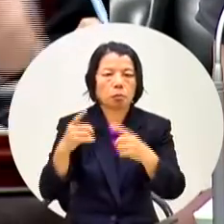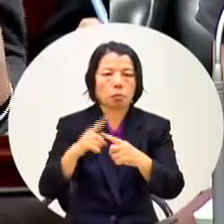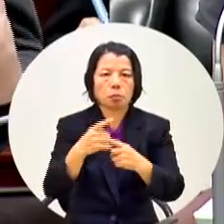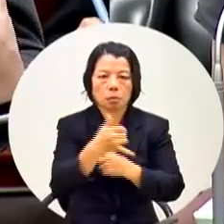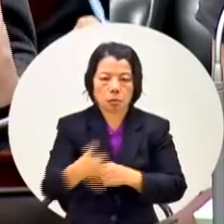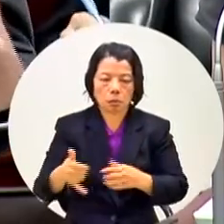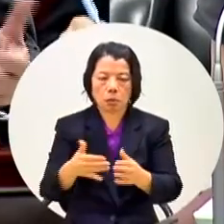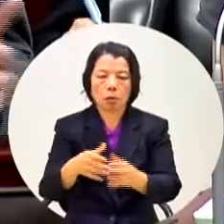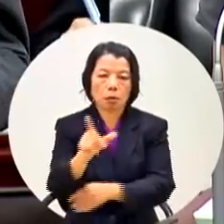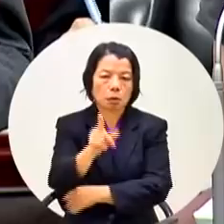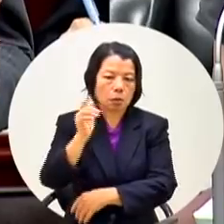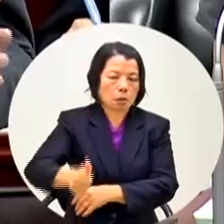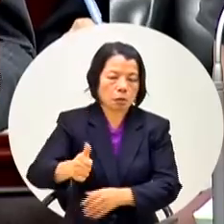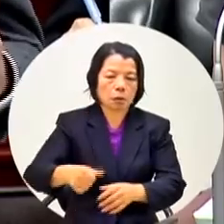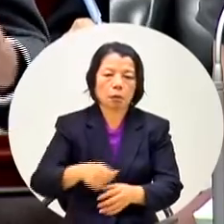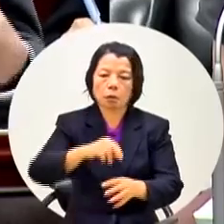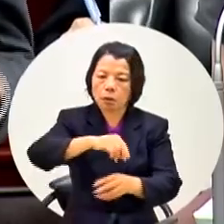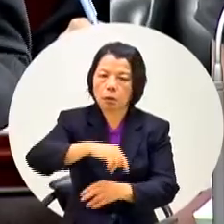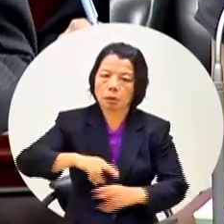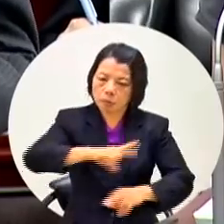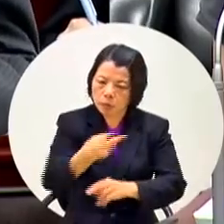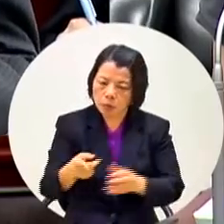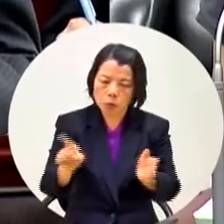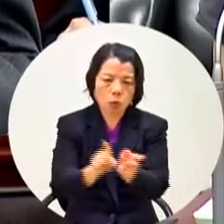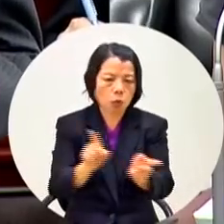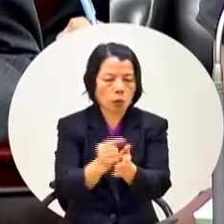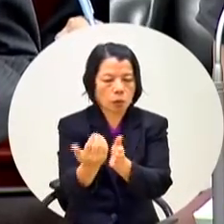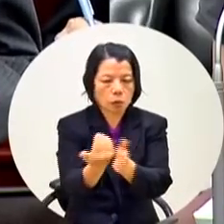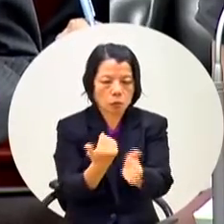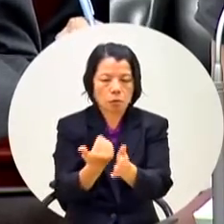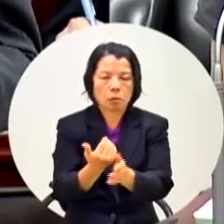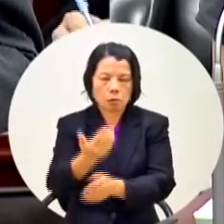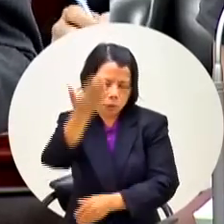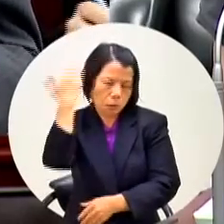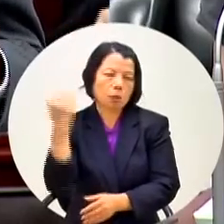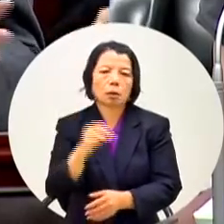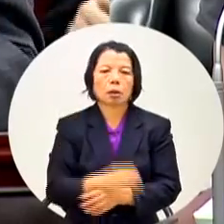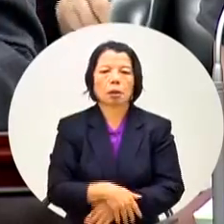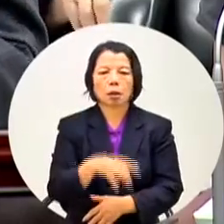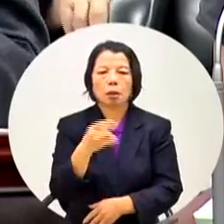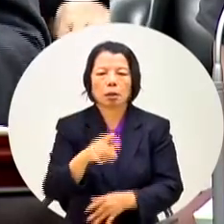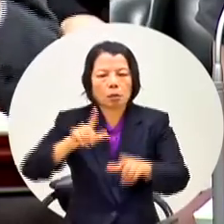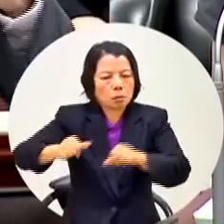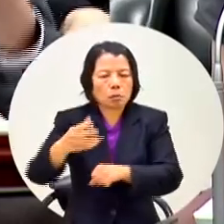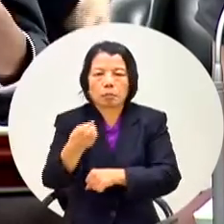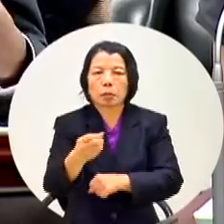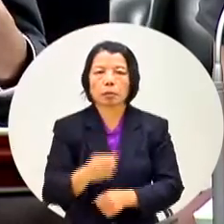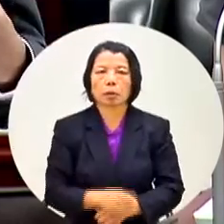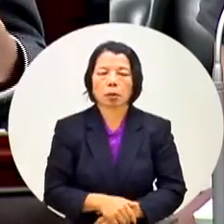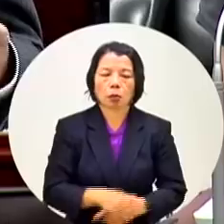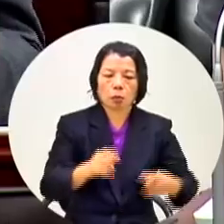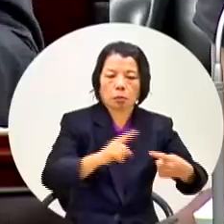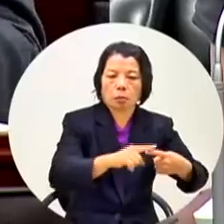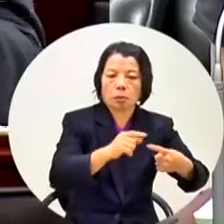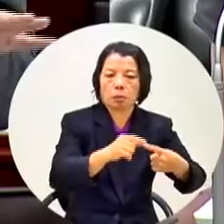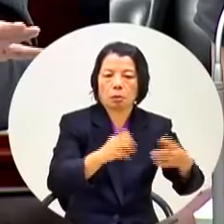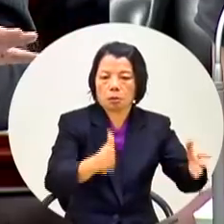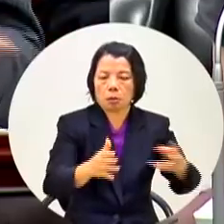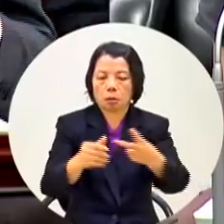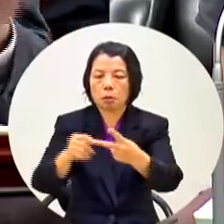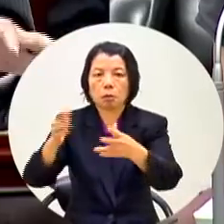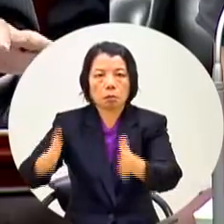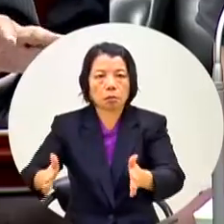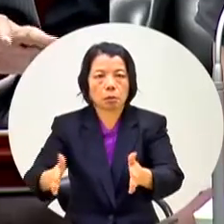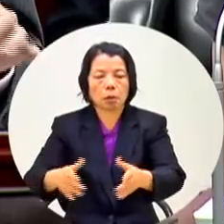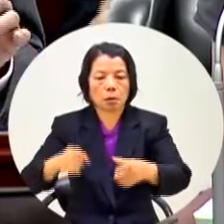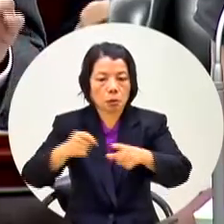对前案不熟，所以我这一部分我目前也正在整理，我要把一阶二阶所有的公文他们要去回忆，哦，不要说因为换了